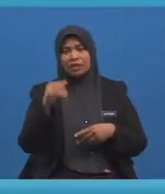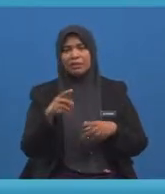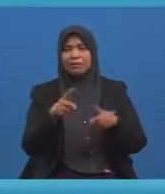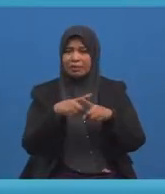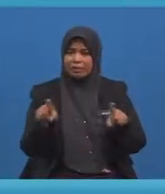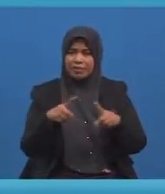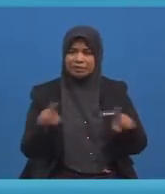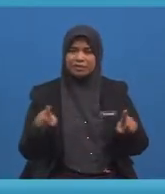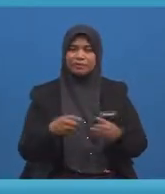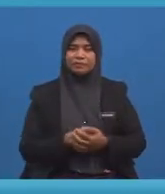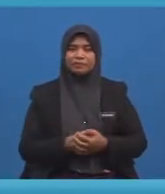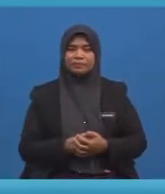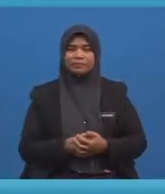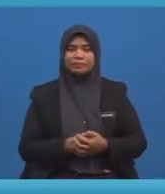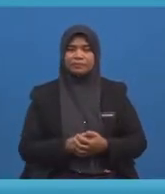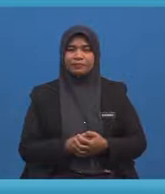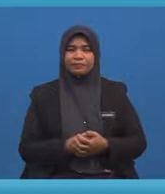yang berbeza.